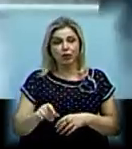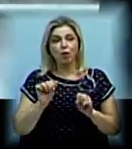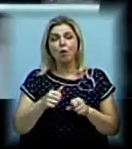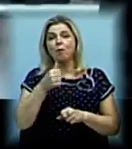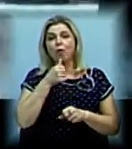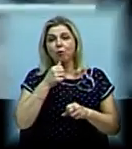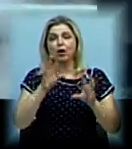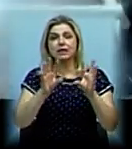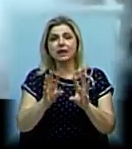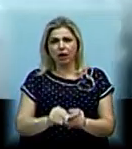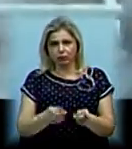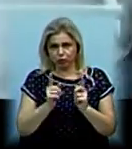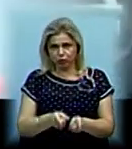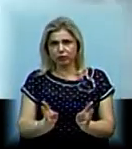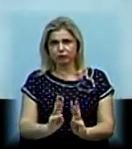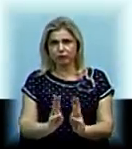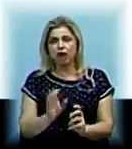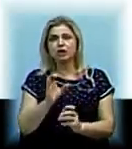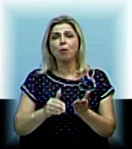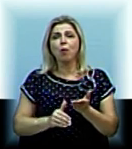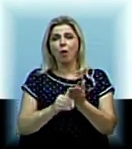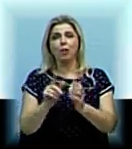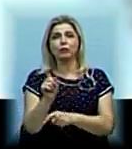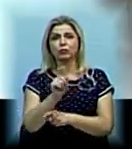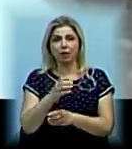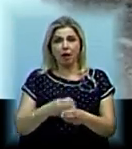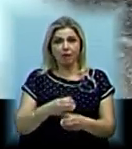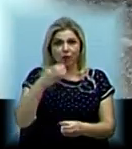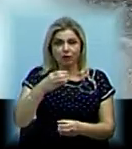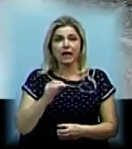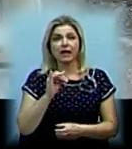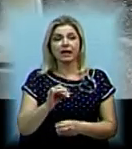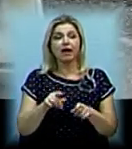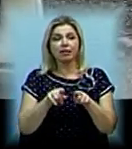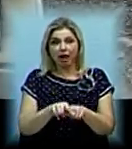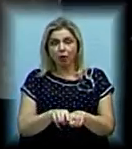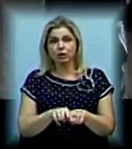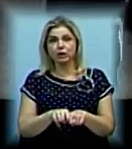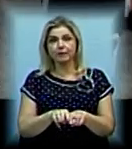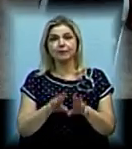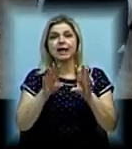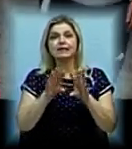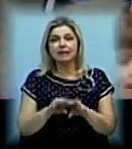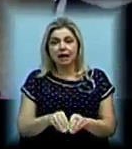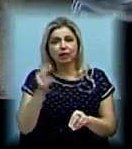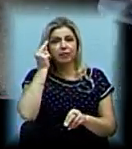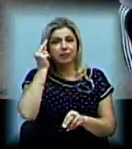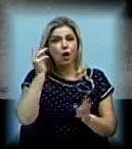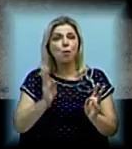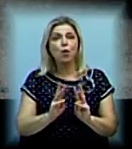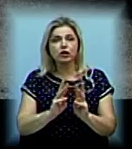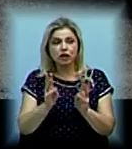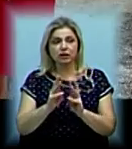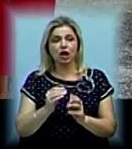загасити справжню полум'я за допомогою вогнегасника, попрацювати з великовисотними вогнегасниками, також загасити умовну пожежу,